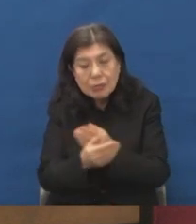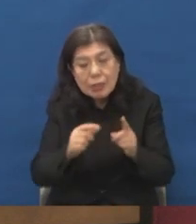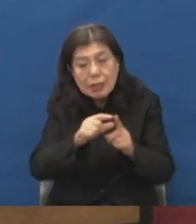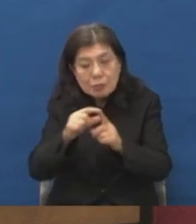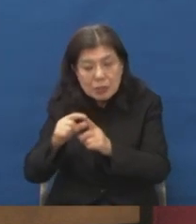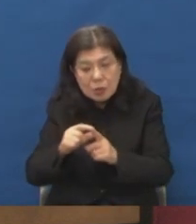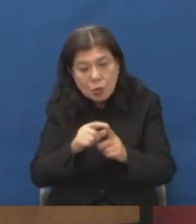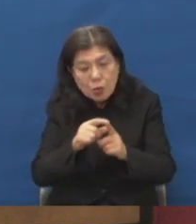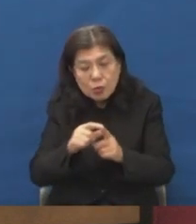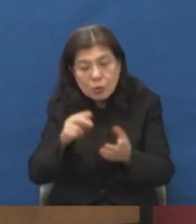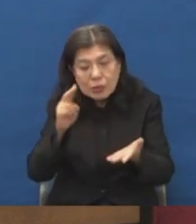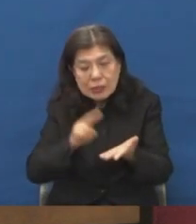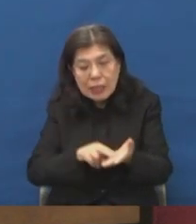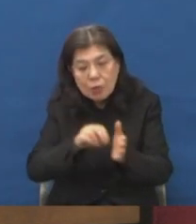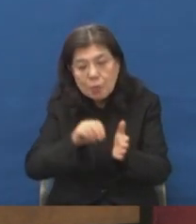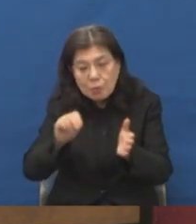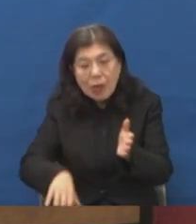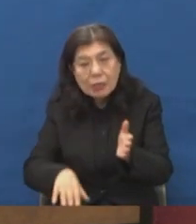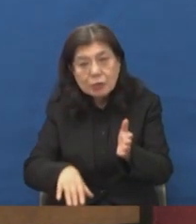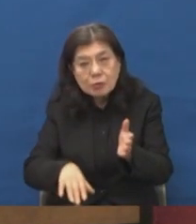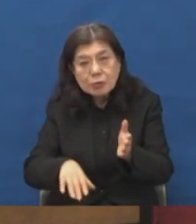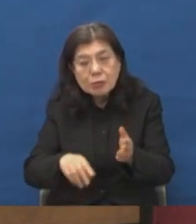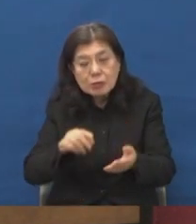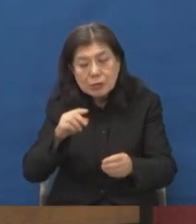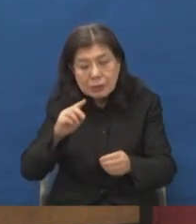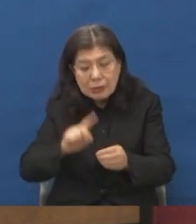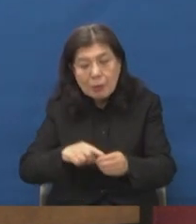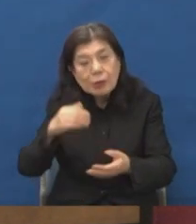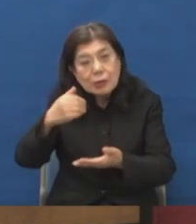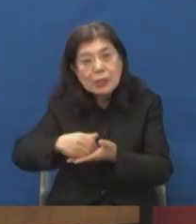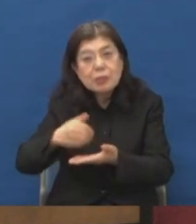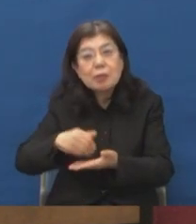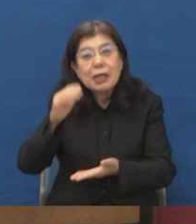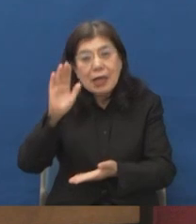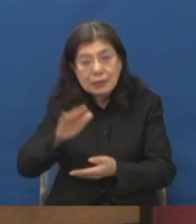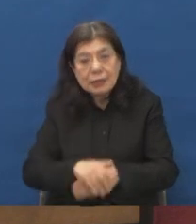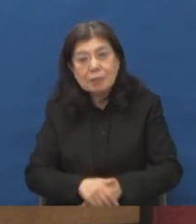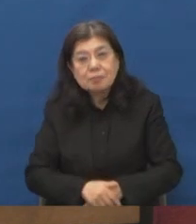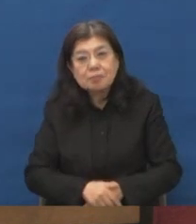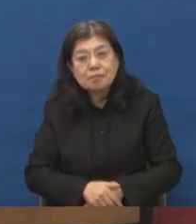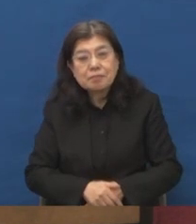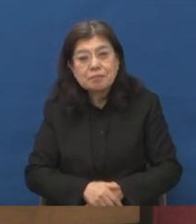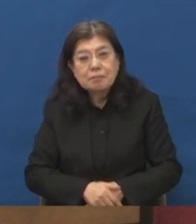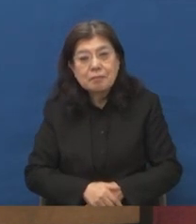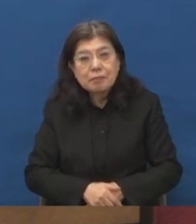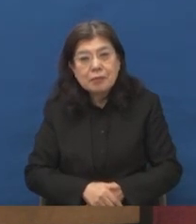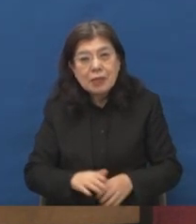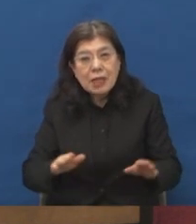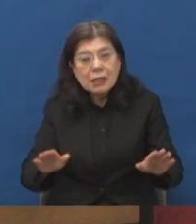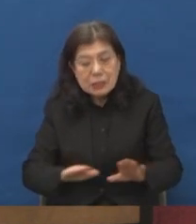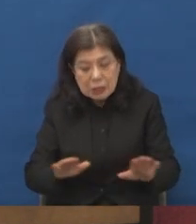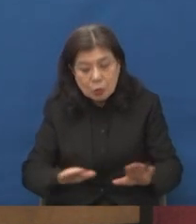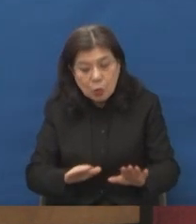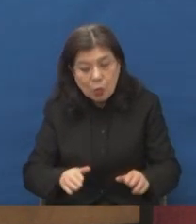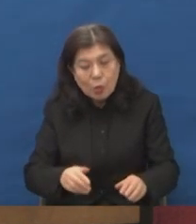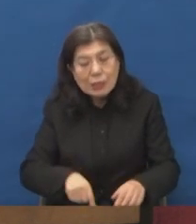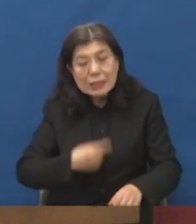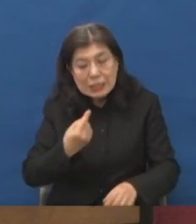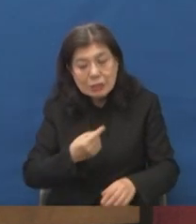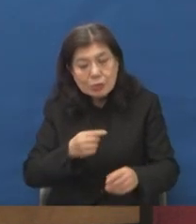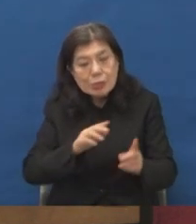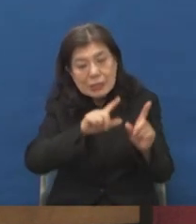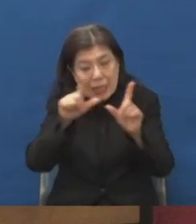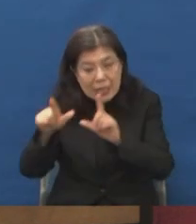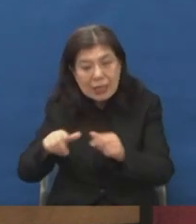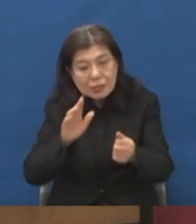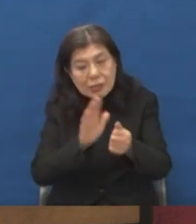とするものであるとの説明がありました。次に、議第34号、 児童自立生活援助事業及び小